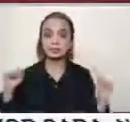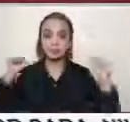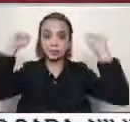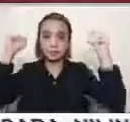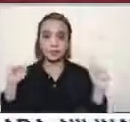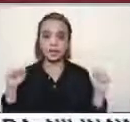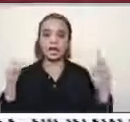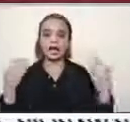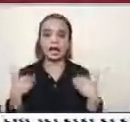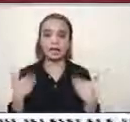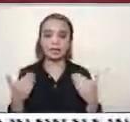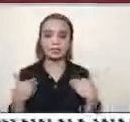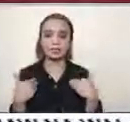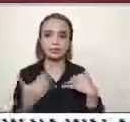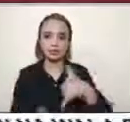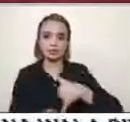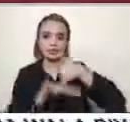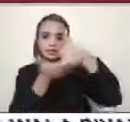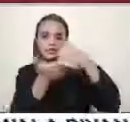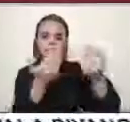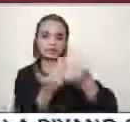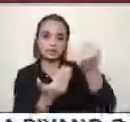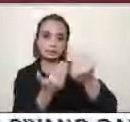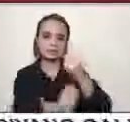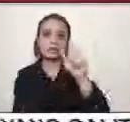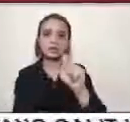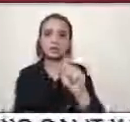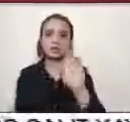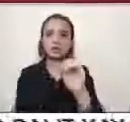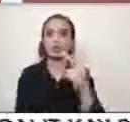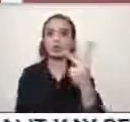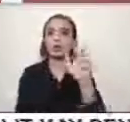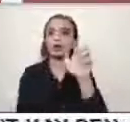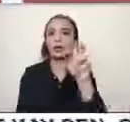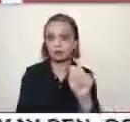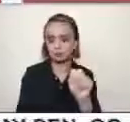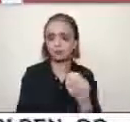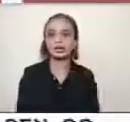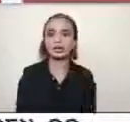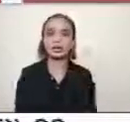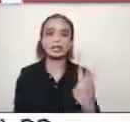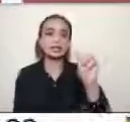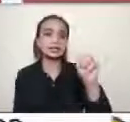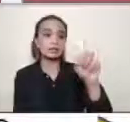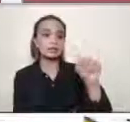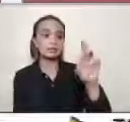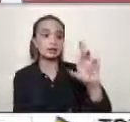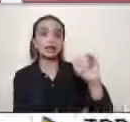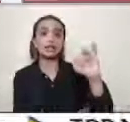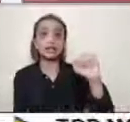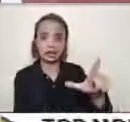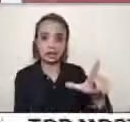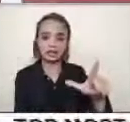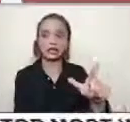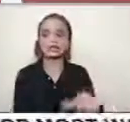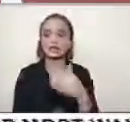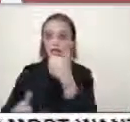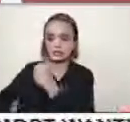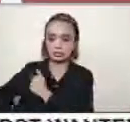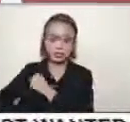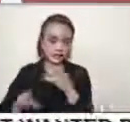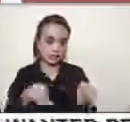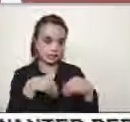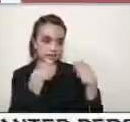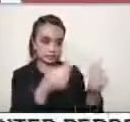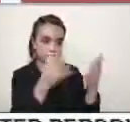Inihahanda na ng Philippine Sports Commission o PSC ang long-term training program para sa Pinoy athletes na maaaring maging kinatawan ng bansa